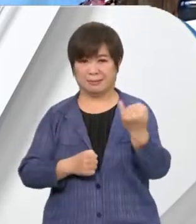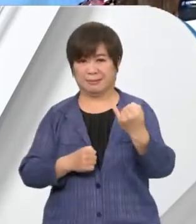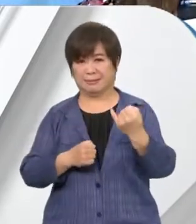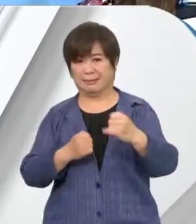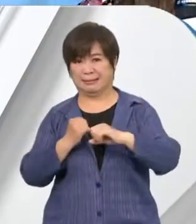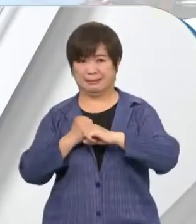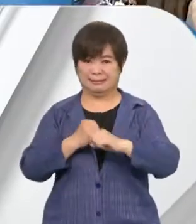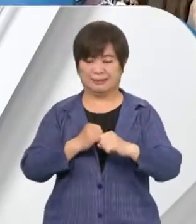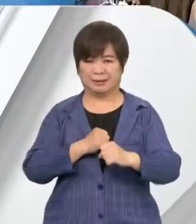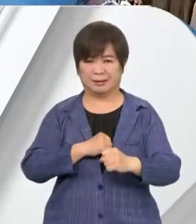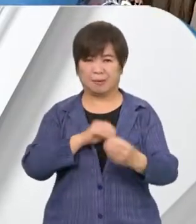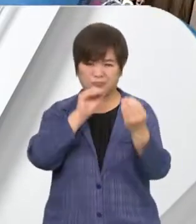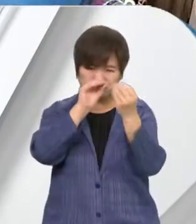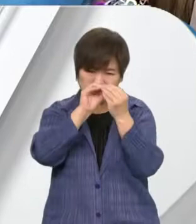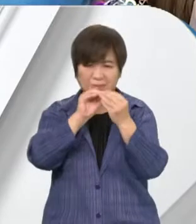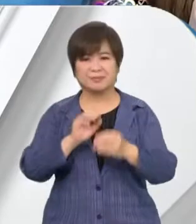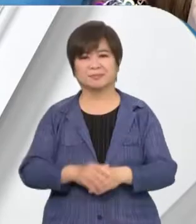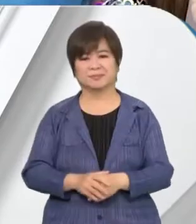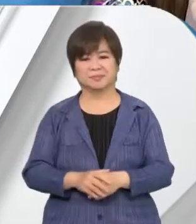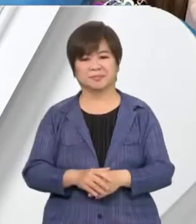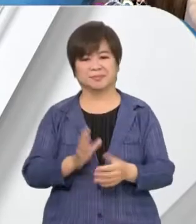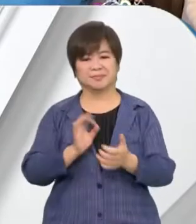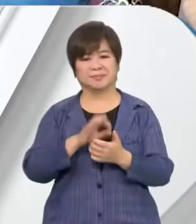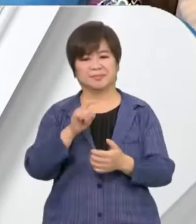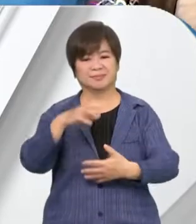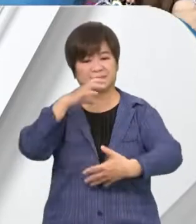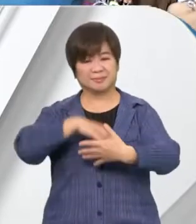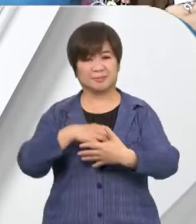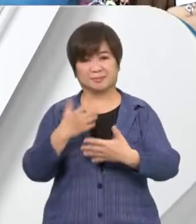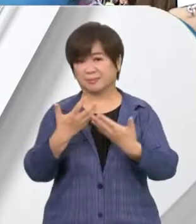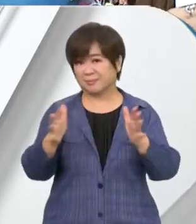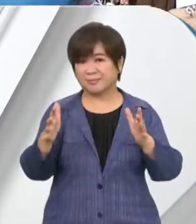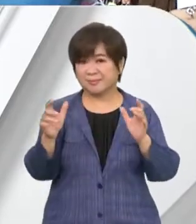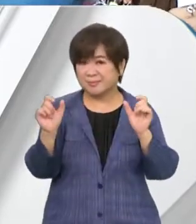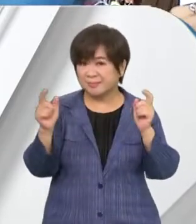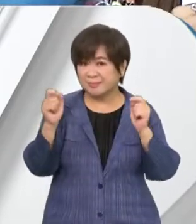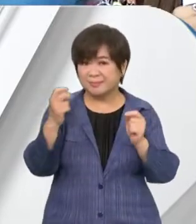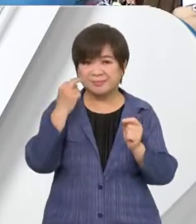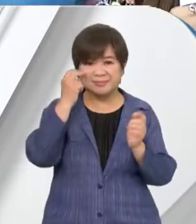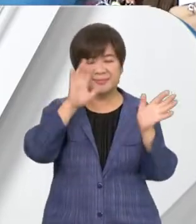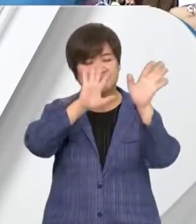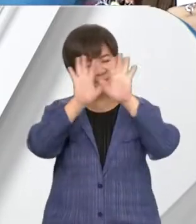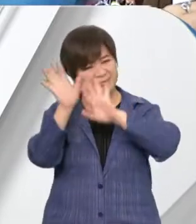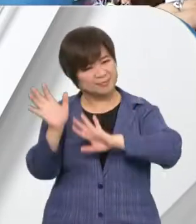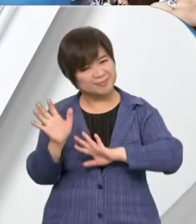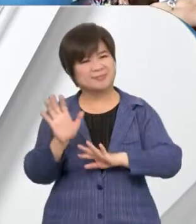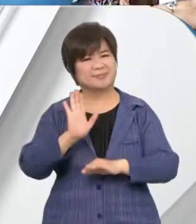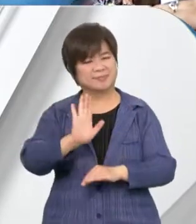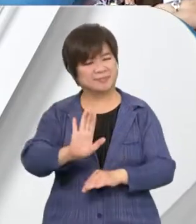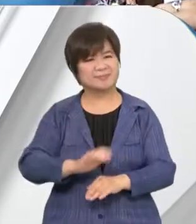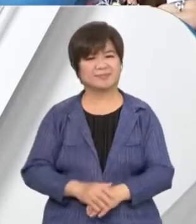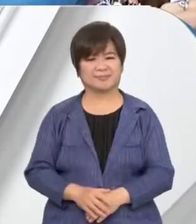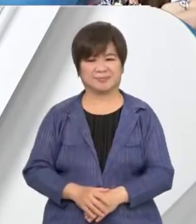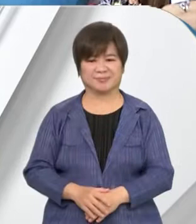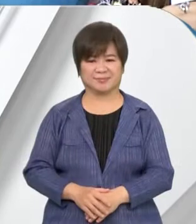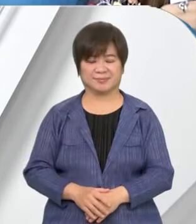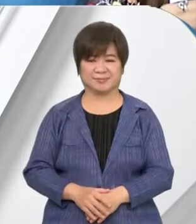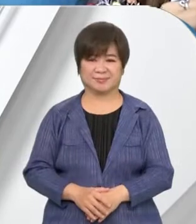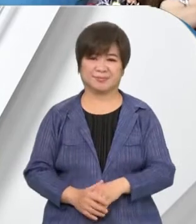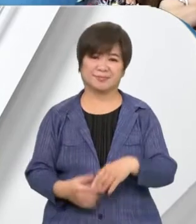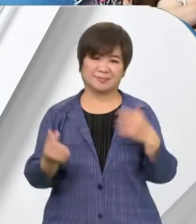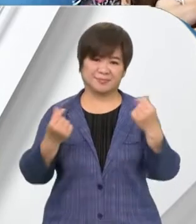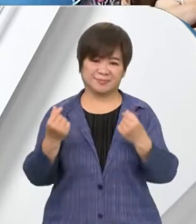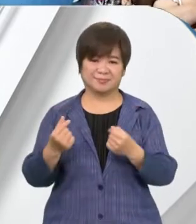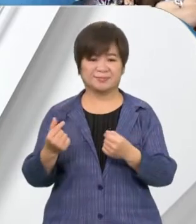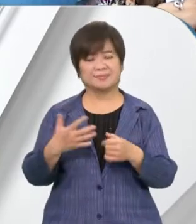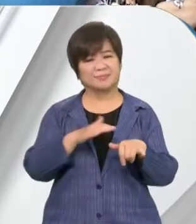着口罩接吻。 双刀桥头不会吃，你不会有按到无汹涌的感情，有